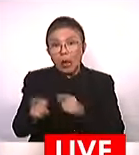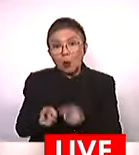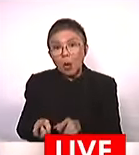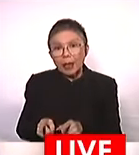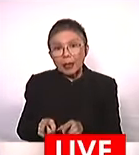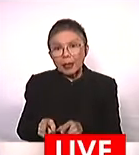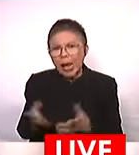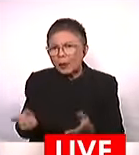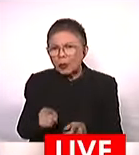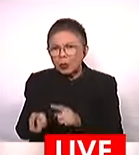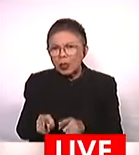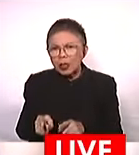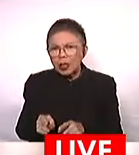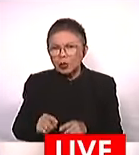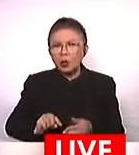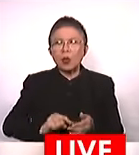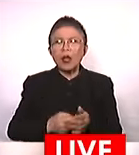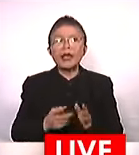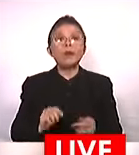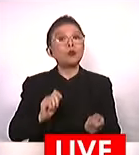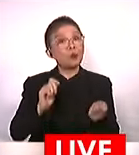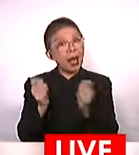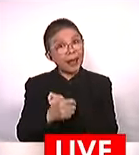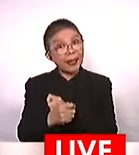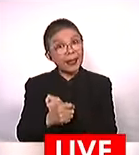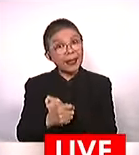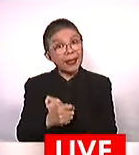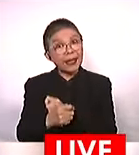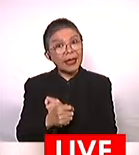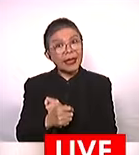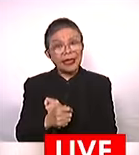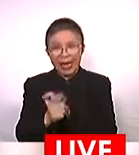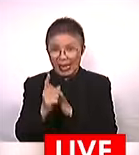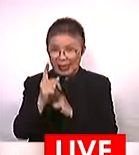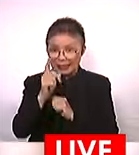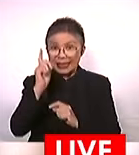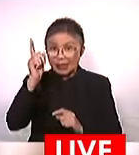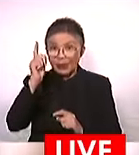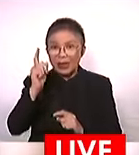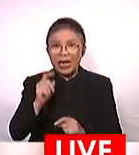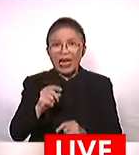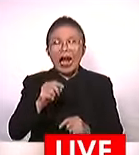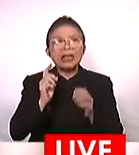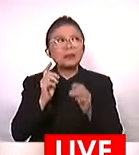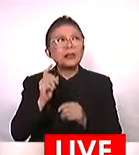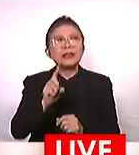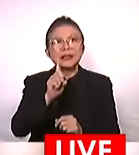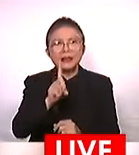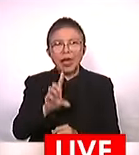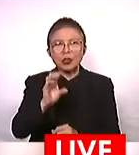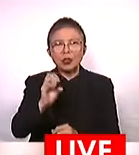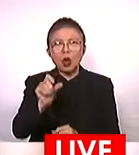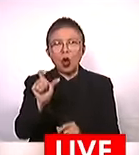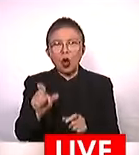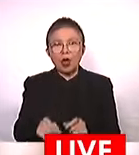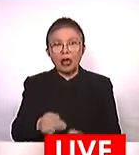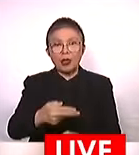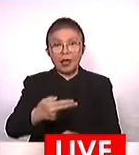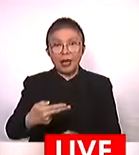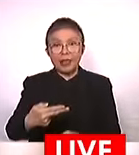itu adalah awal dari perubahan bayangkan 100 orang